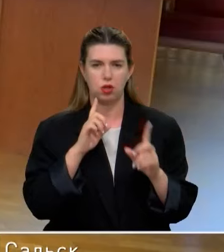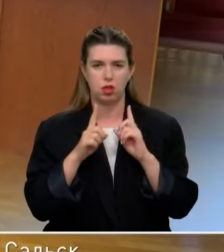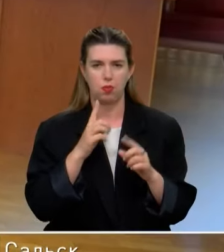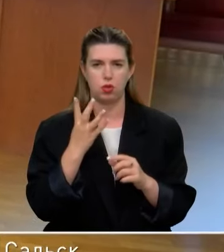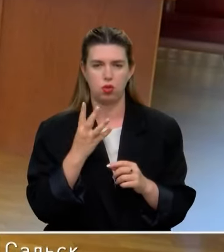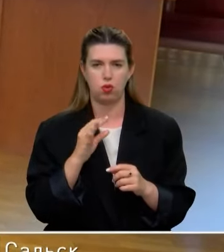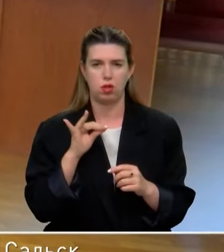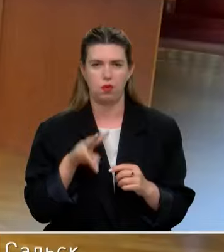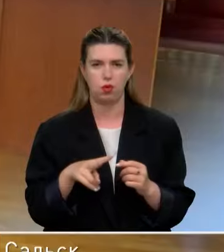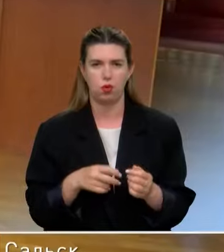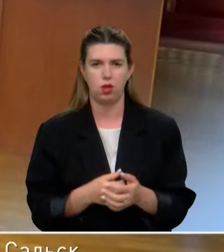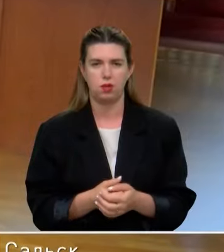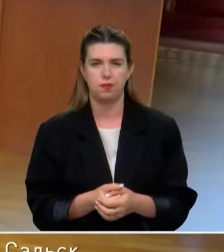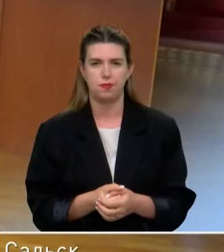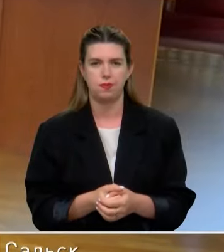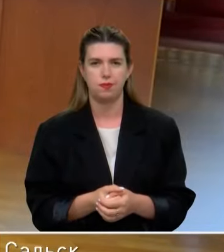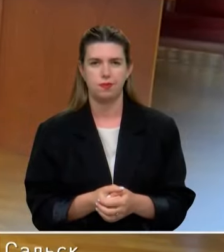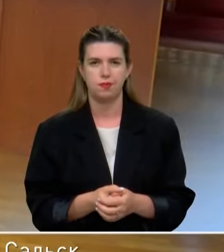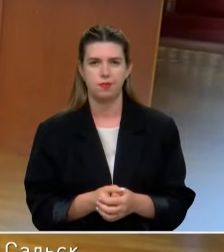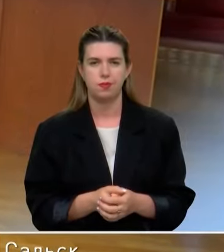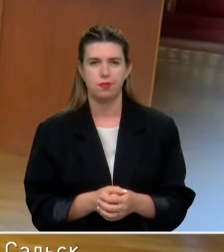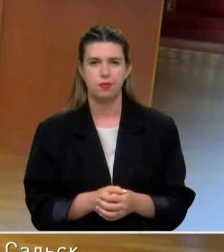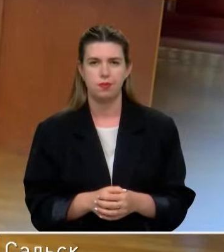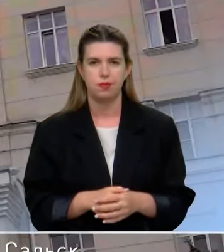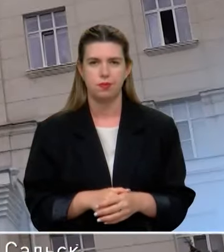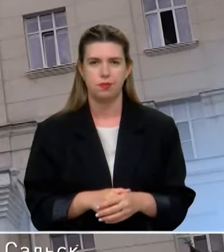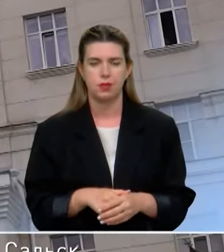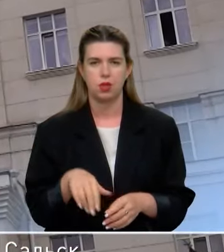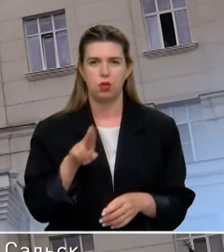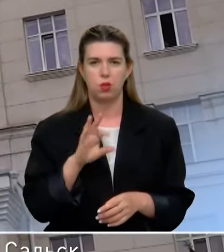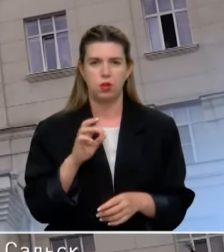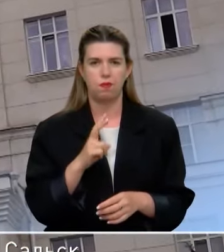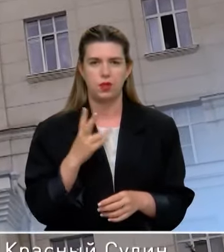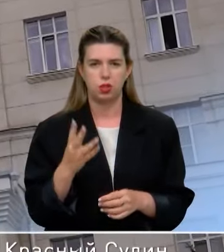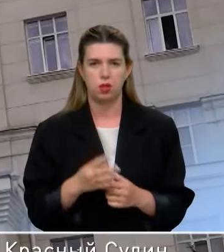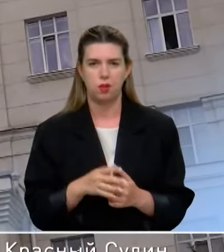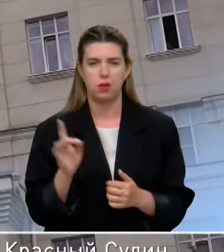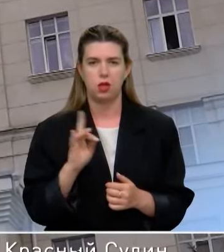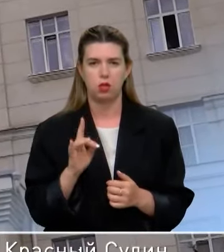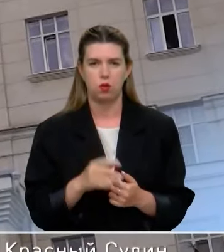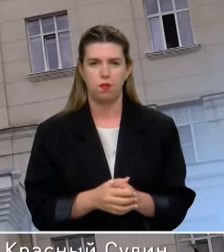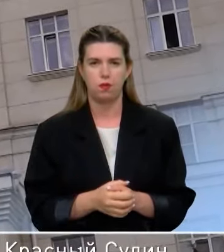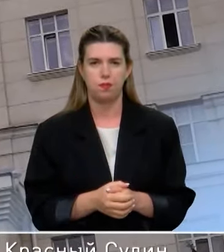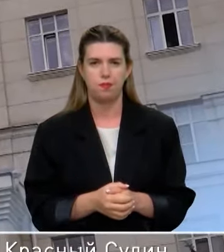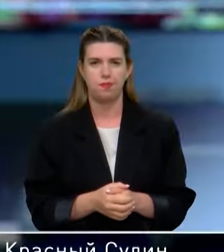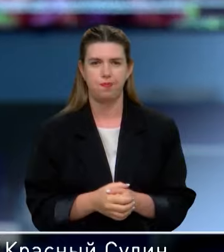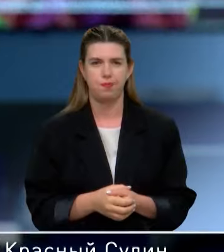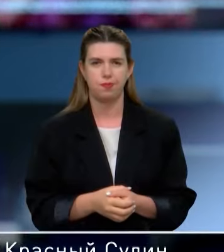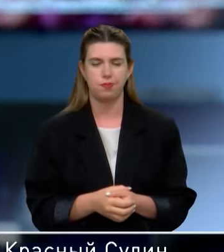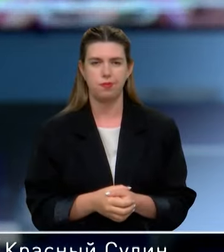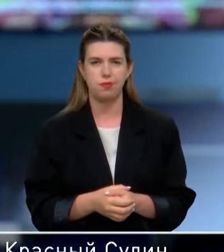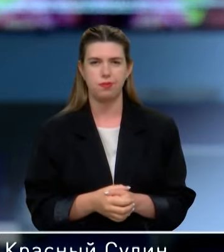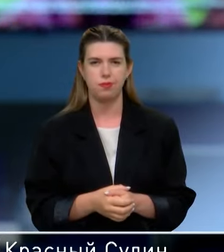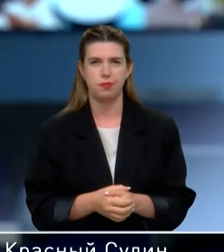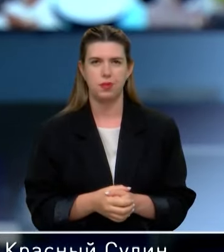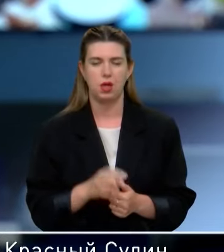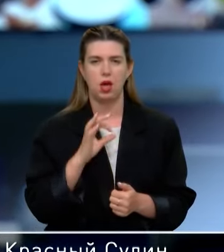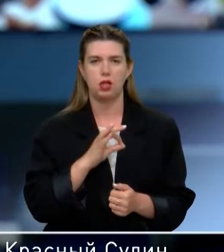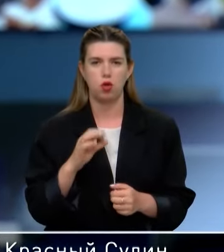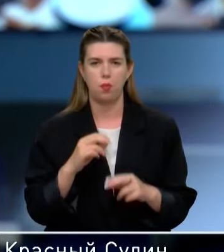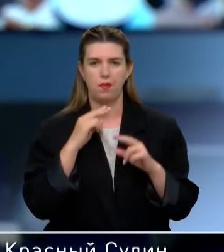4 июля Елена сарн Елизавета кухарева Алексей покатила дон24 Ростов надону